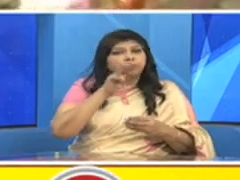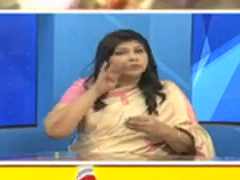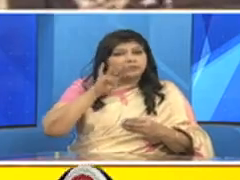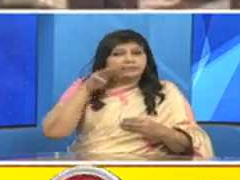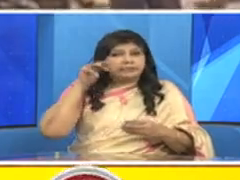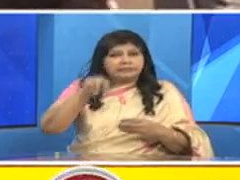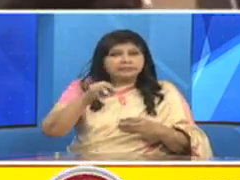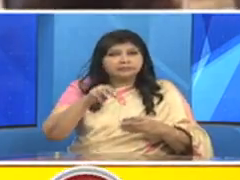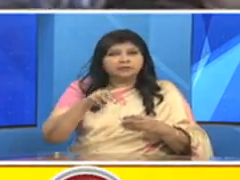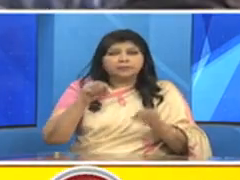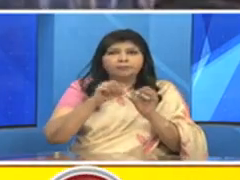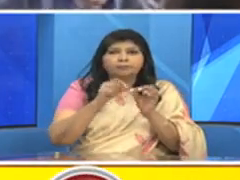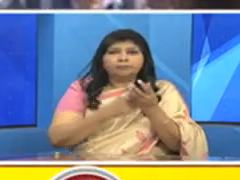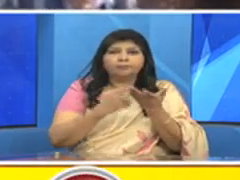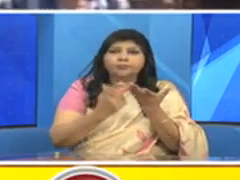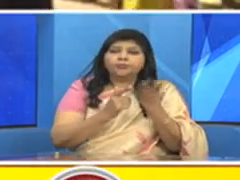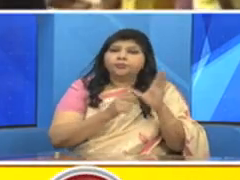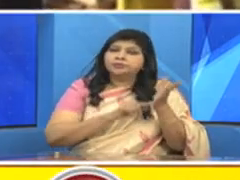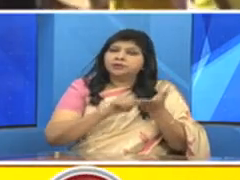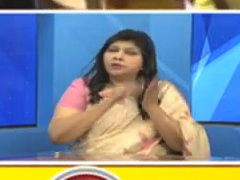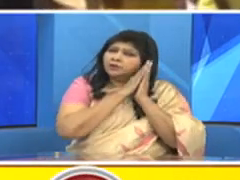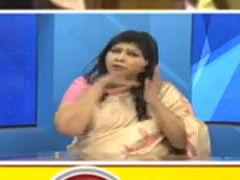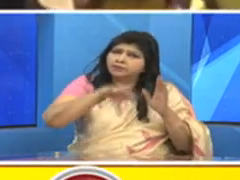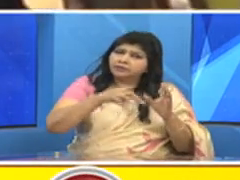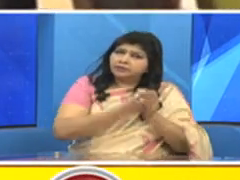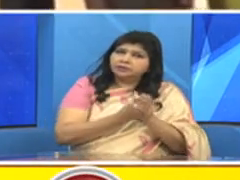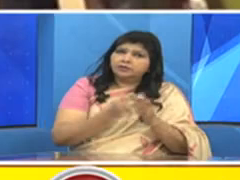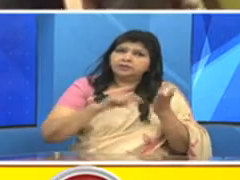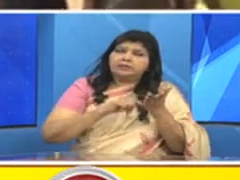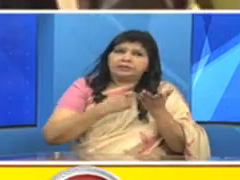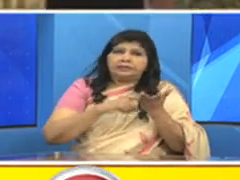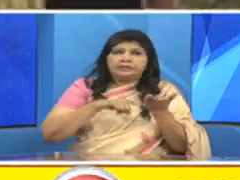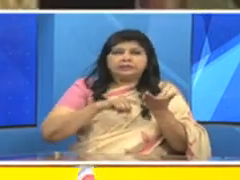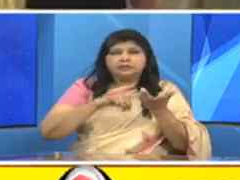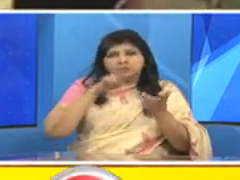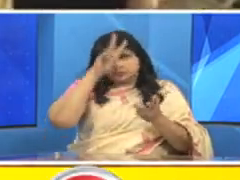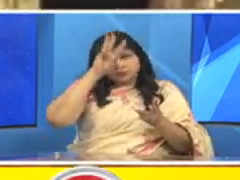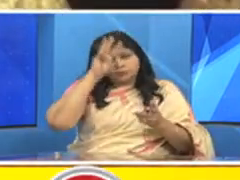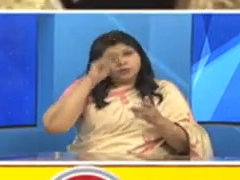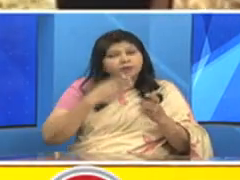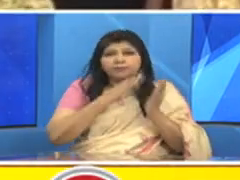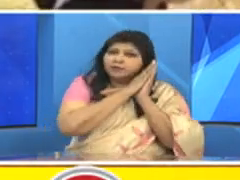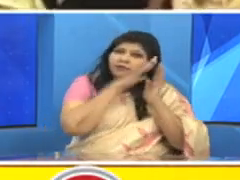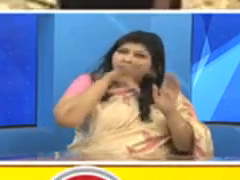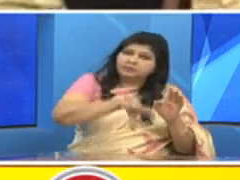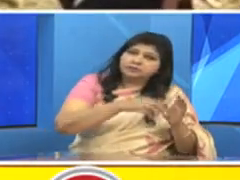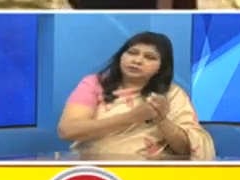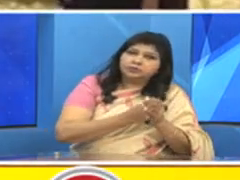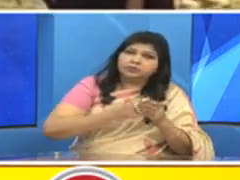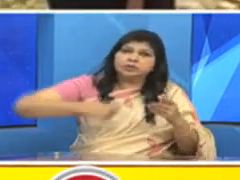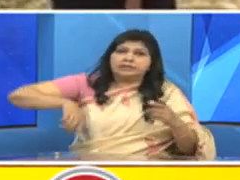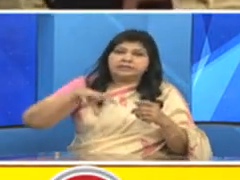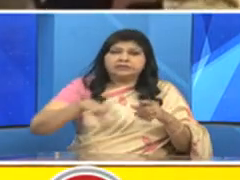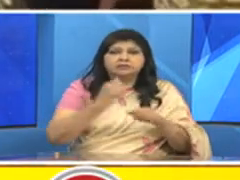शरणार्थियों को त्रिपुरा में बसाया जाएगा। इतना ही नहीं, उनके पुनर्वास और सर्वांगीण विकास के लिए केंद्र